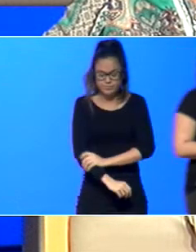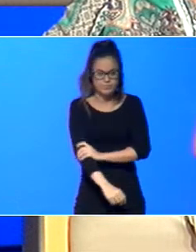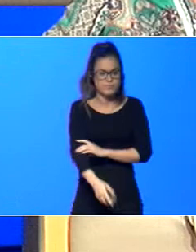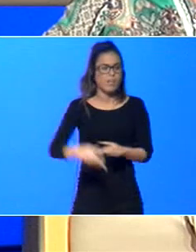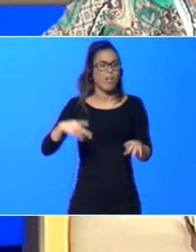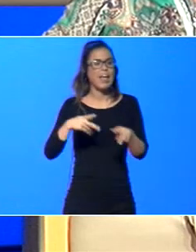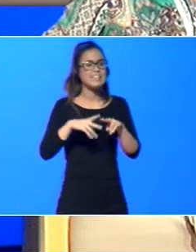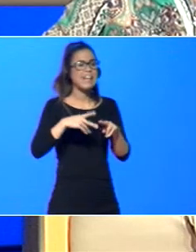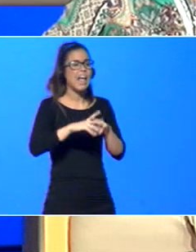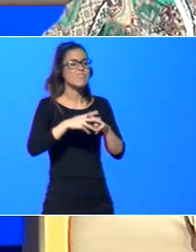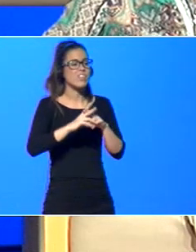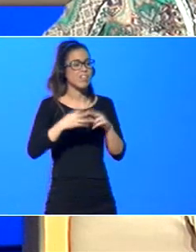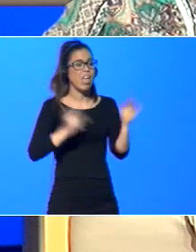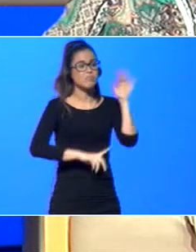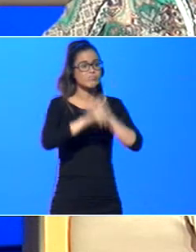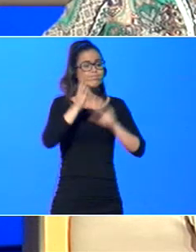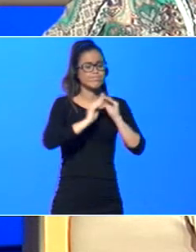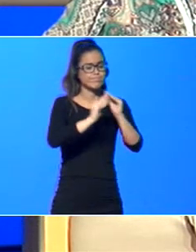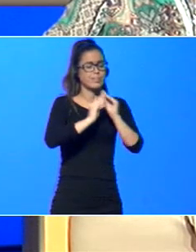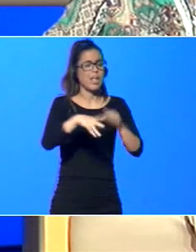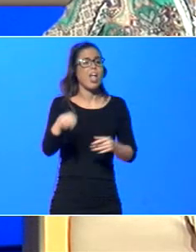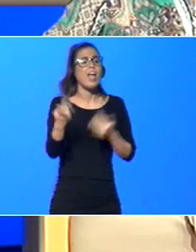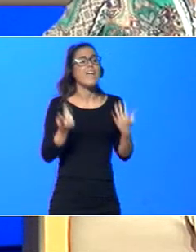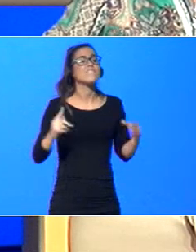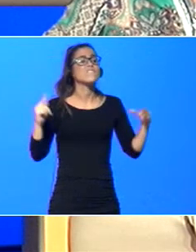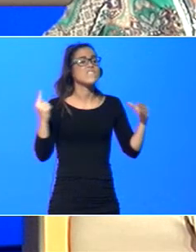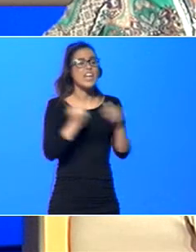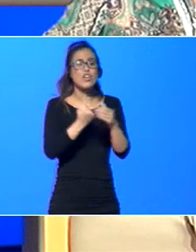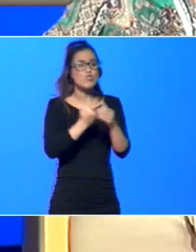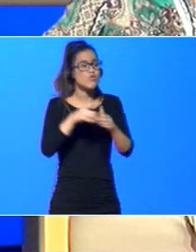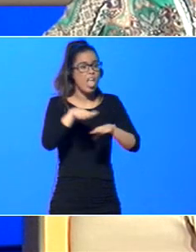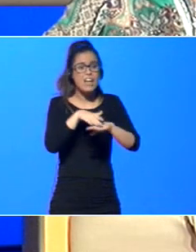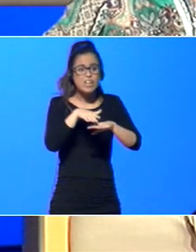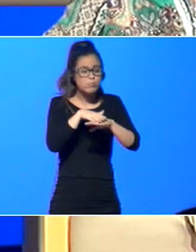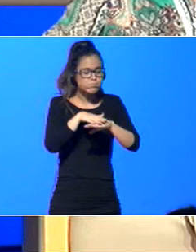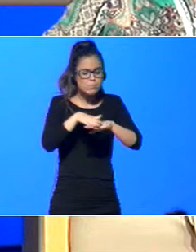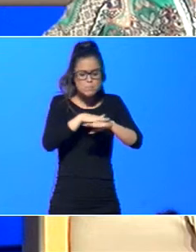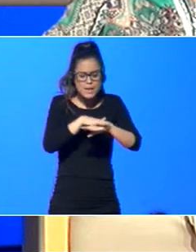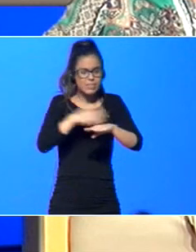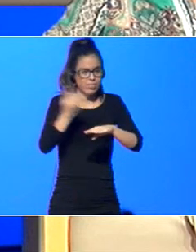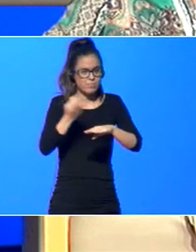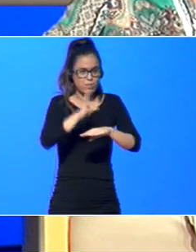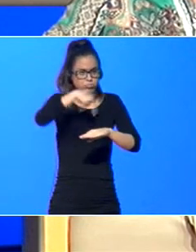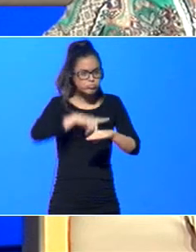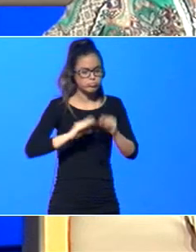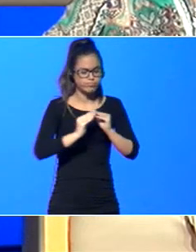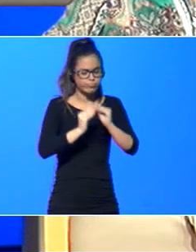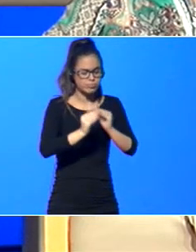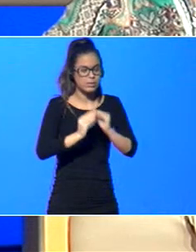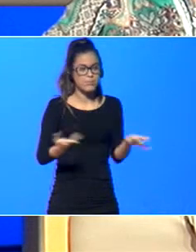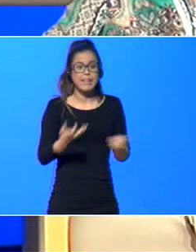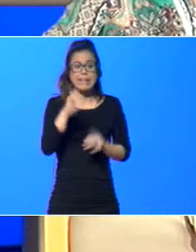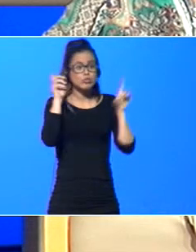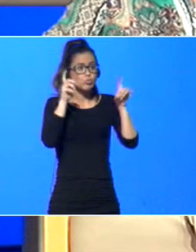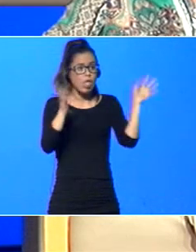tresna hori be garatu in behar da, eta tresna horren barruan inklusinoa ardatza izan behar da. Eta hori da garatu behar duguna, ez dago hezkuntzarik hezkuntza inklusiboa